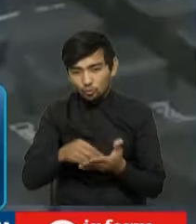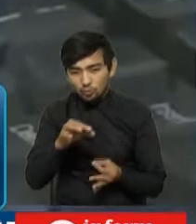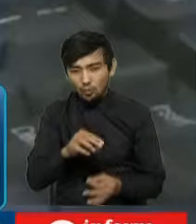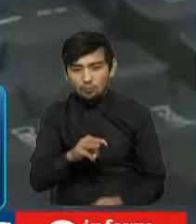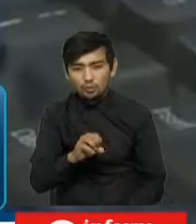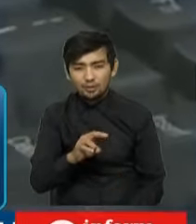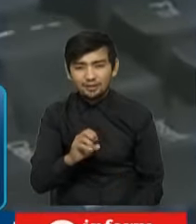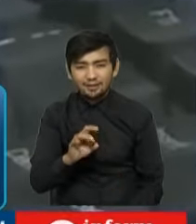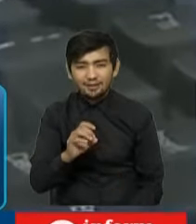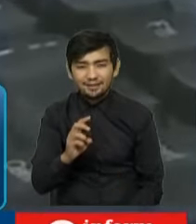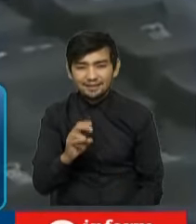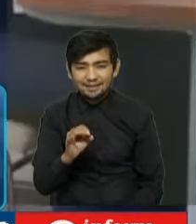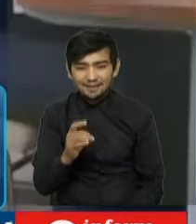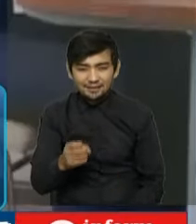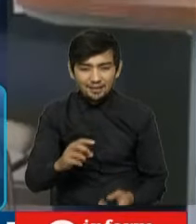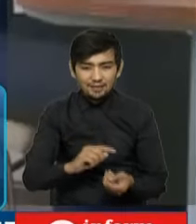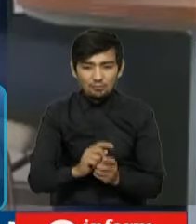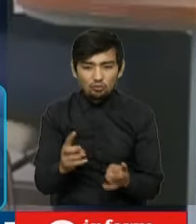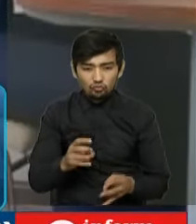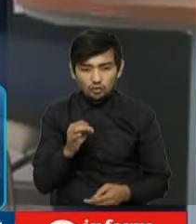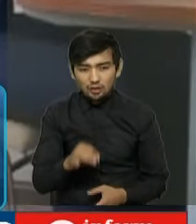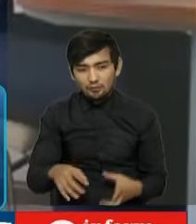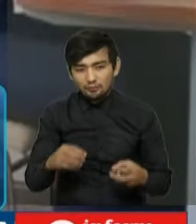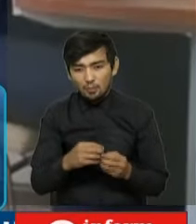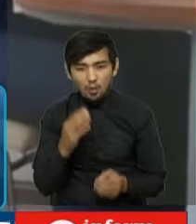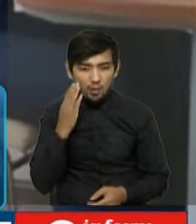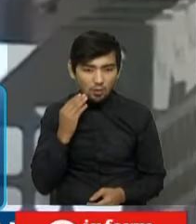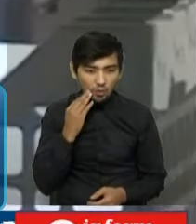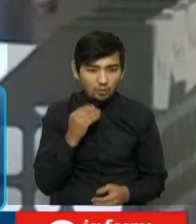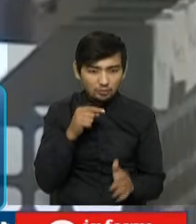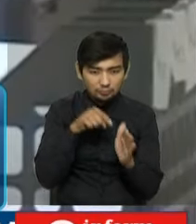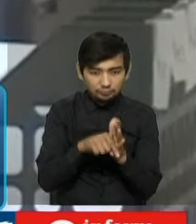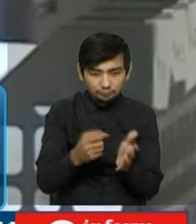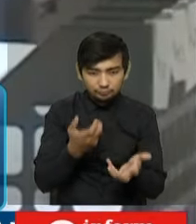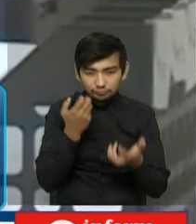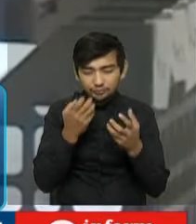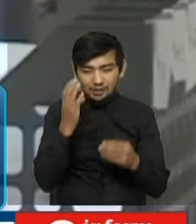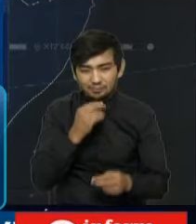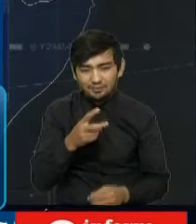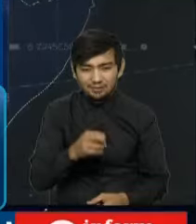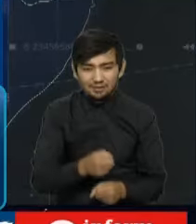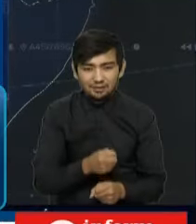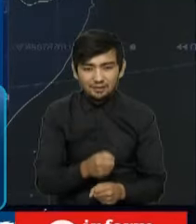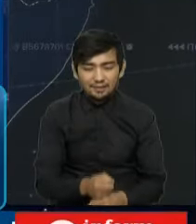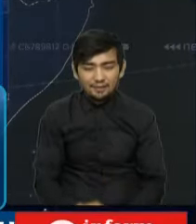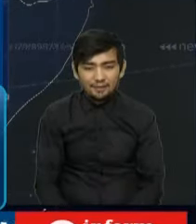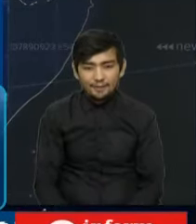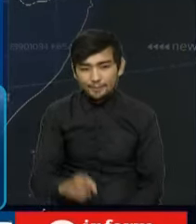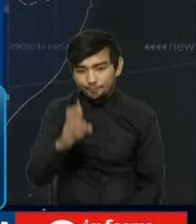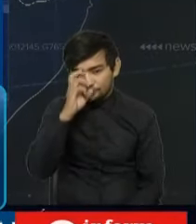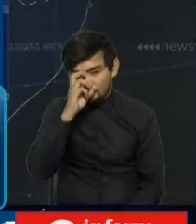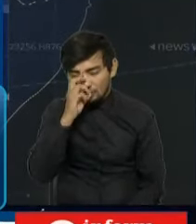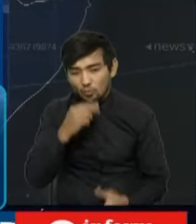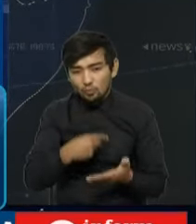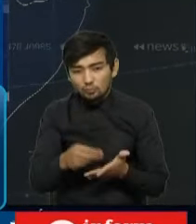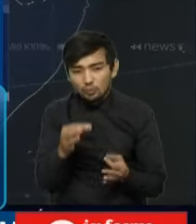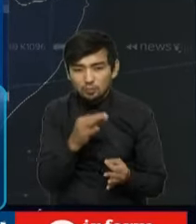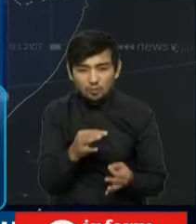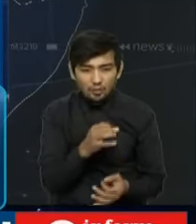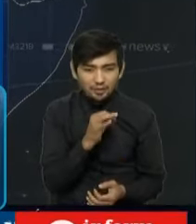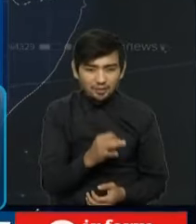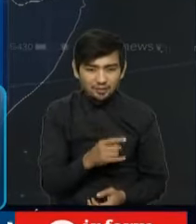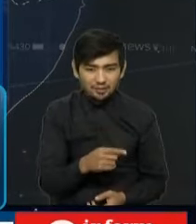модернизации, чтобы общественникам и мониторщикам было легче проводить анализ. Сегодняшний вот этот портал госзакупок, он как бы не слишком